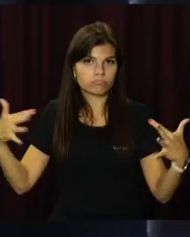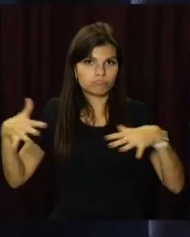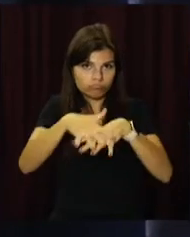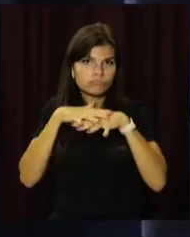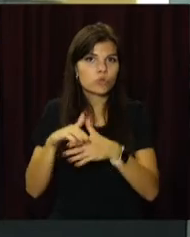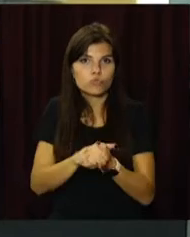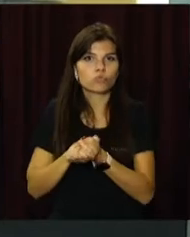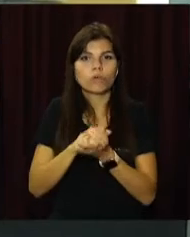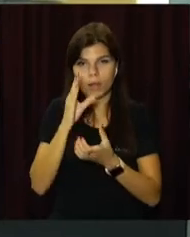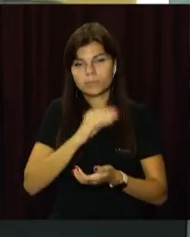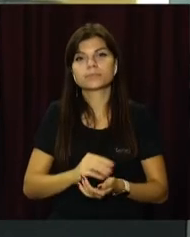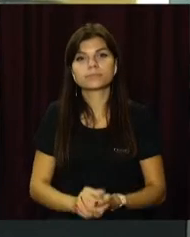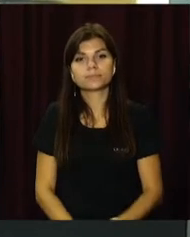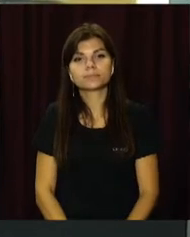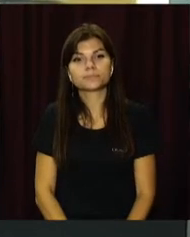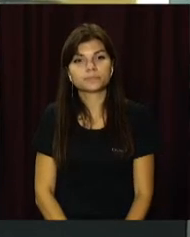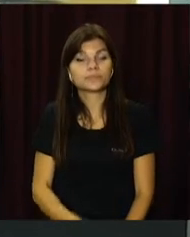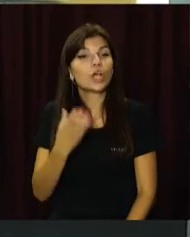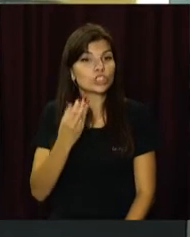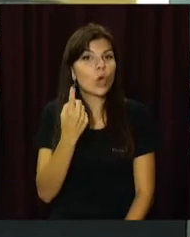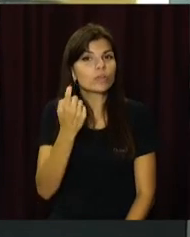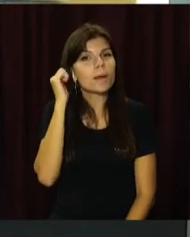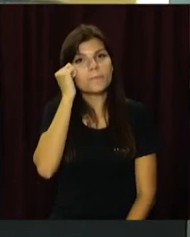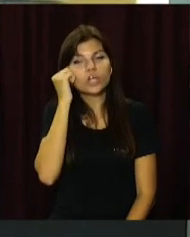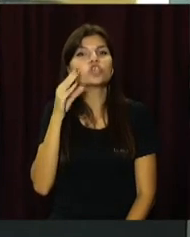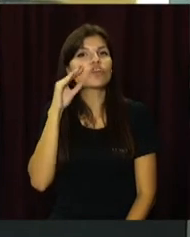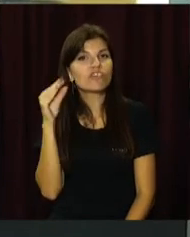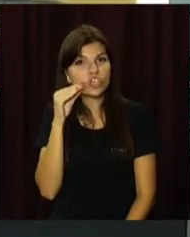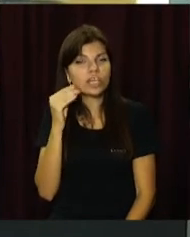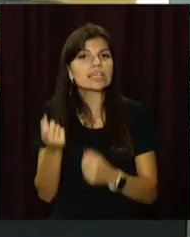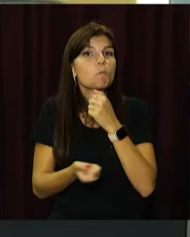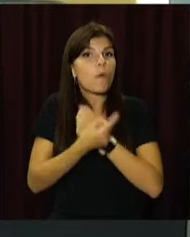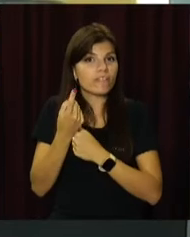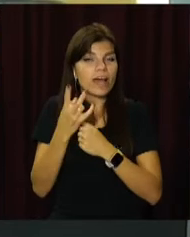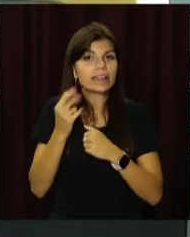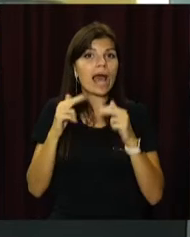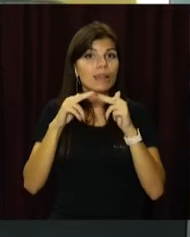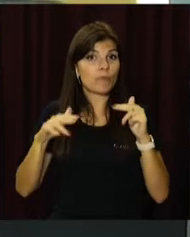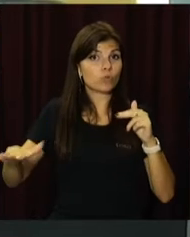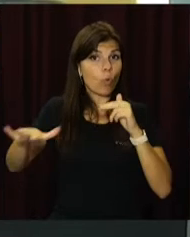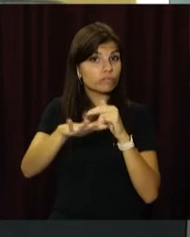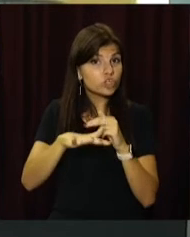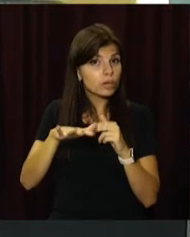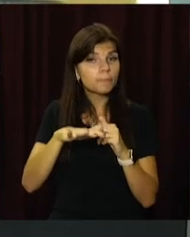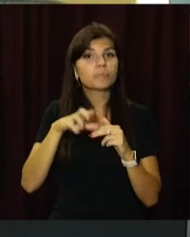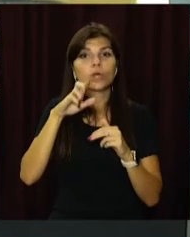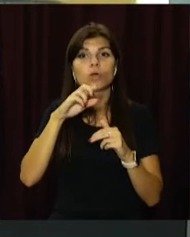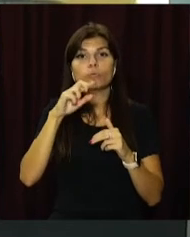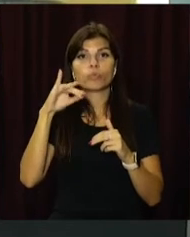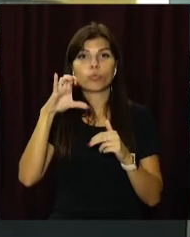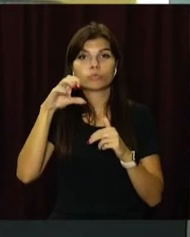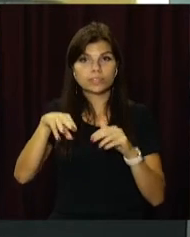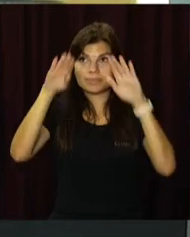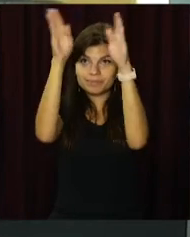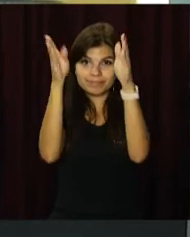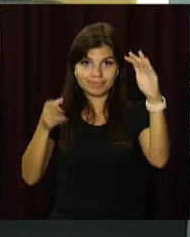телеканал «Відкритий». Ще один пам'ятник Тарасу Шевченку з'явився на Дніпропетровщині. Бюст українському